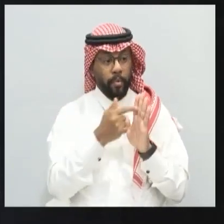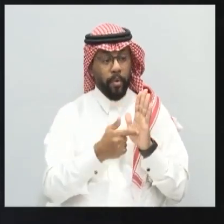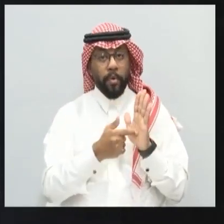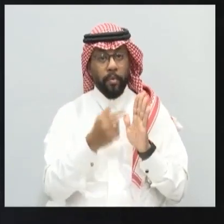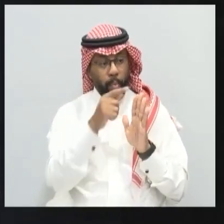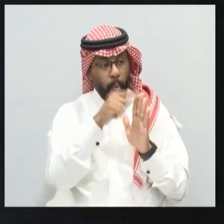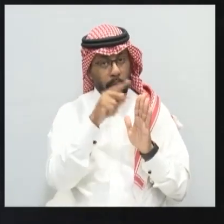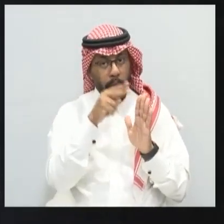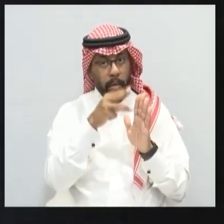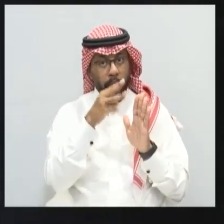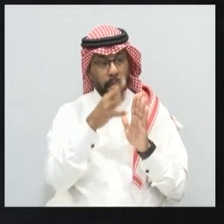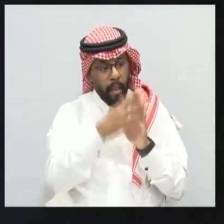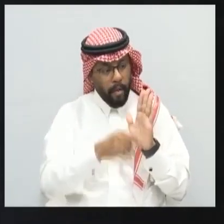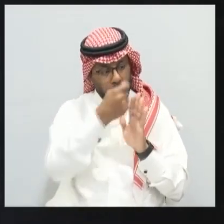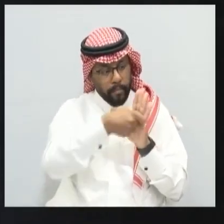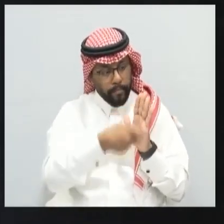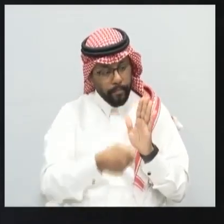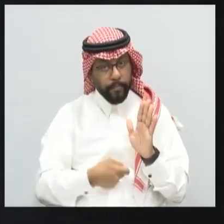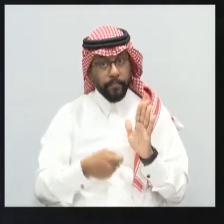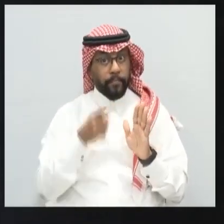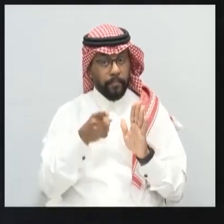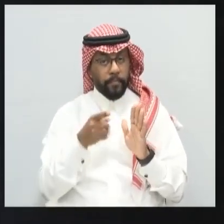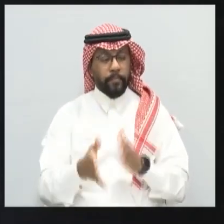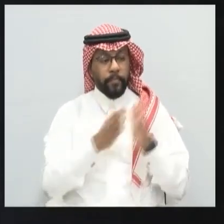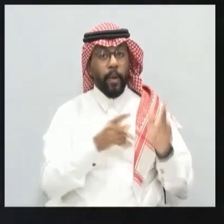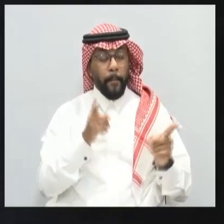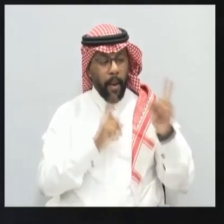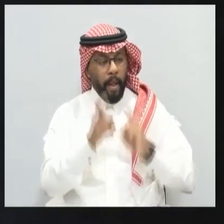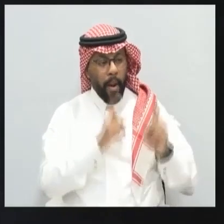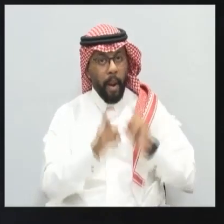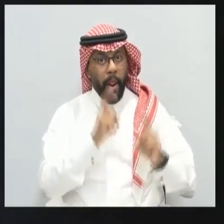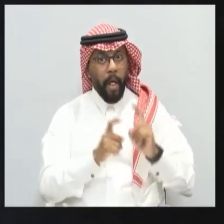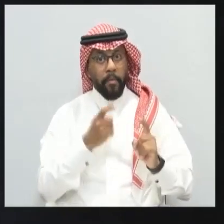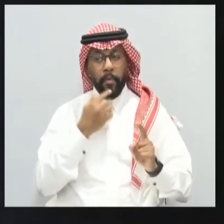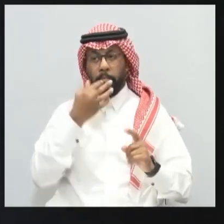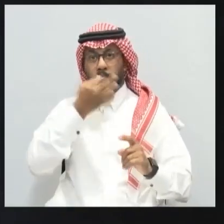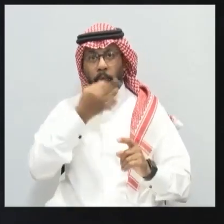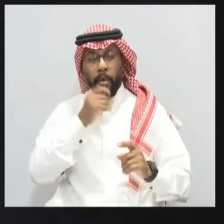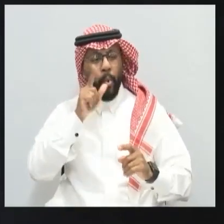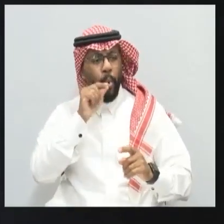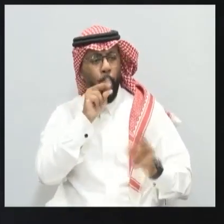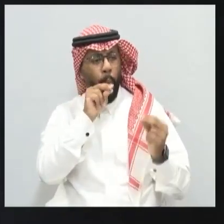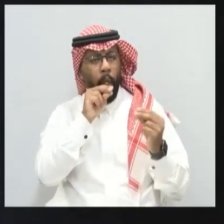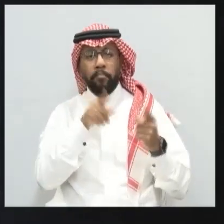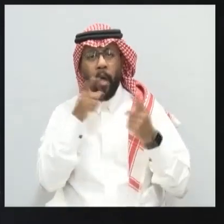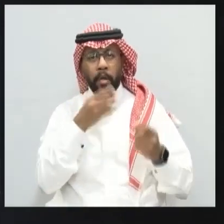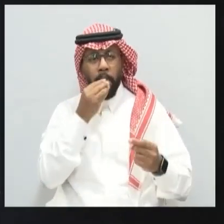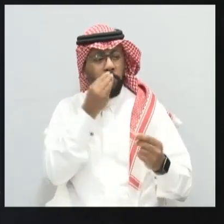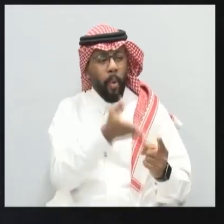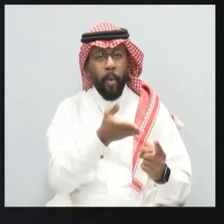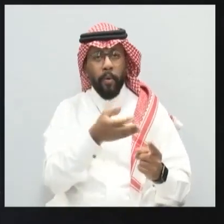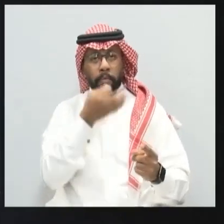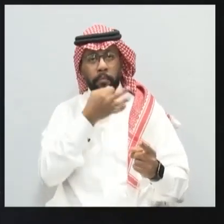اظهار ذلك في السيره الذاتيه لكنك حينما تجرى معك المقابله تستطيع اظهار تلك المؤهلات وتلك الخبرات